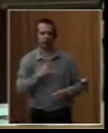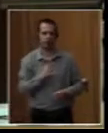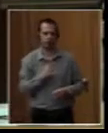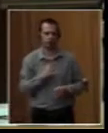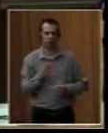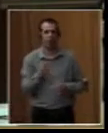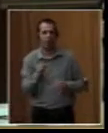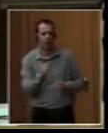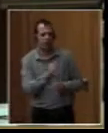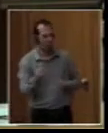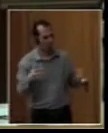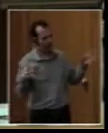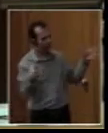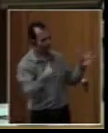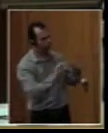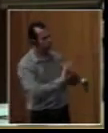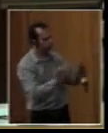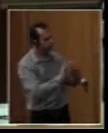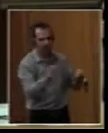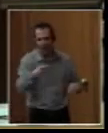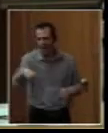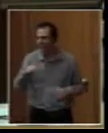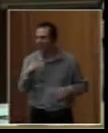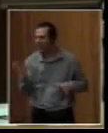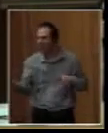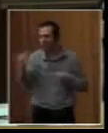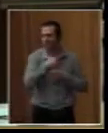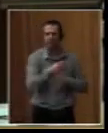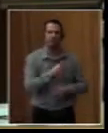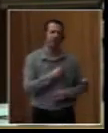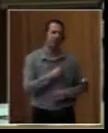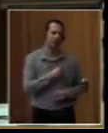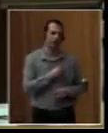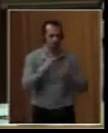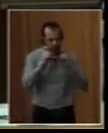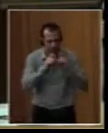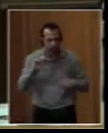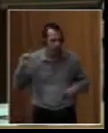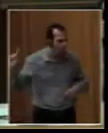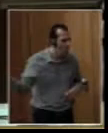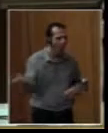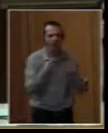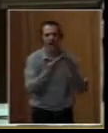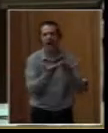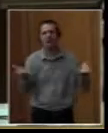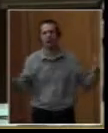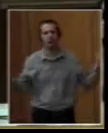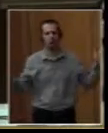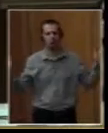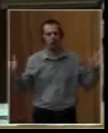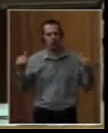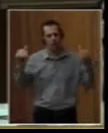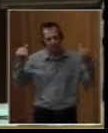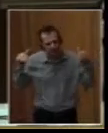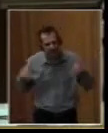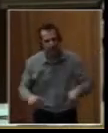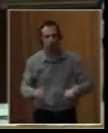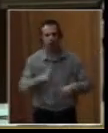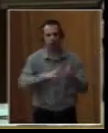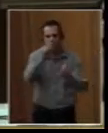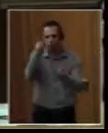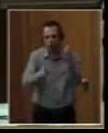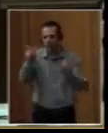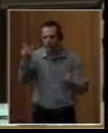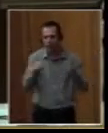διάθεση να ικανοποιούμε μόνο εκείνους και εκείνους που ανήκουν στην κανονικότητα, αλλά με σεβασμό στην ανθρώπινη ποικιλομορφία.